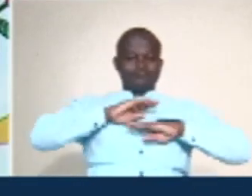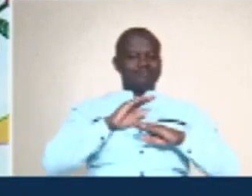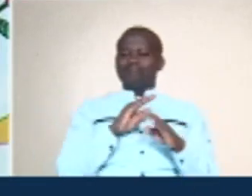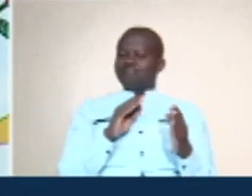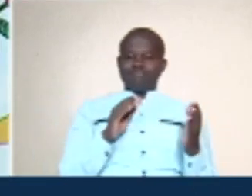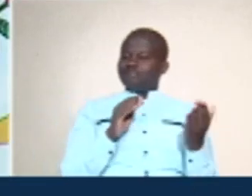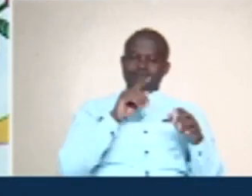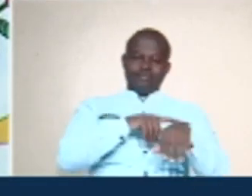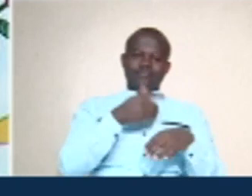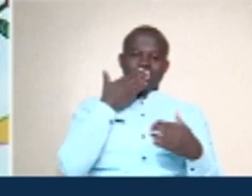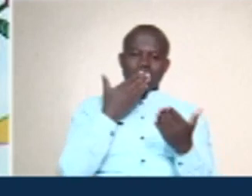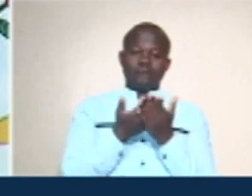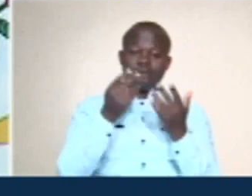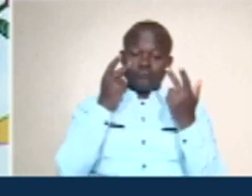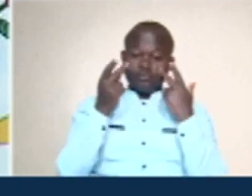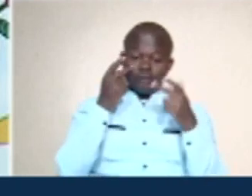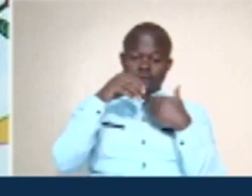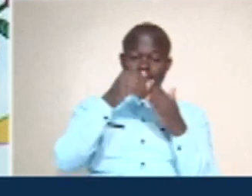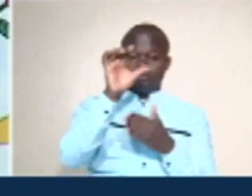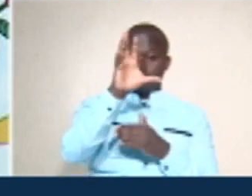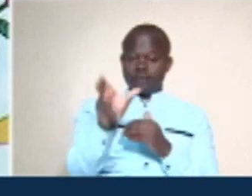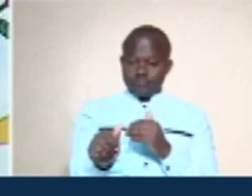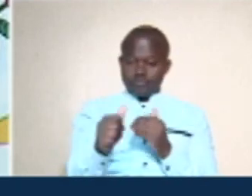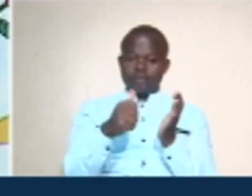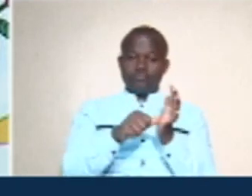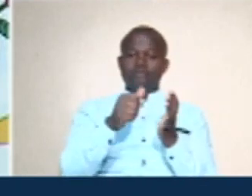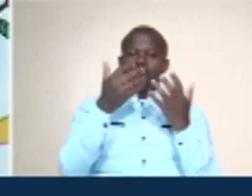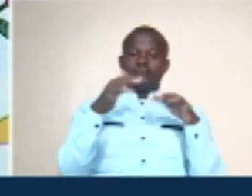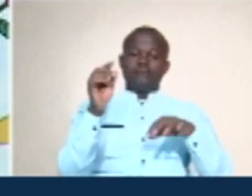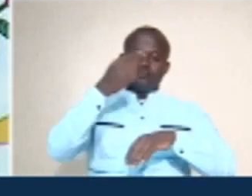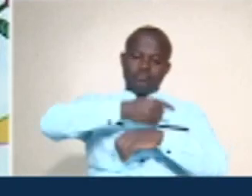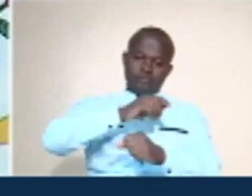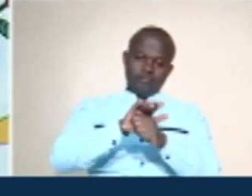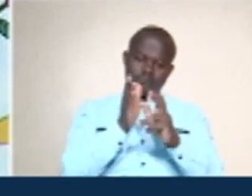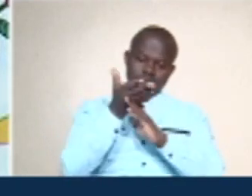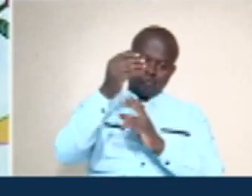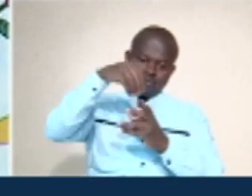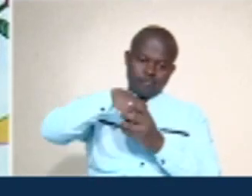Ni umwanya mwiza wo kureba Afurika ibibazo imaze iminsi inyuramo,